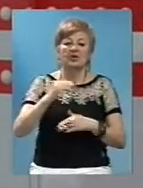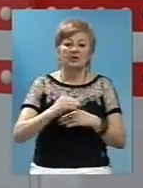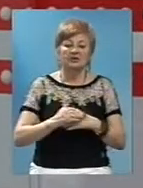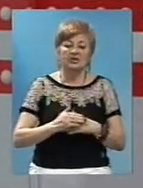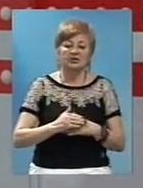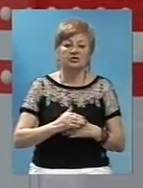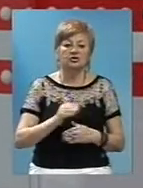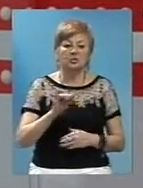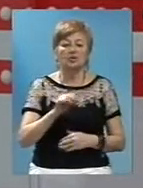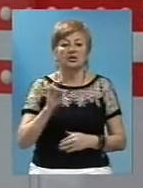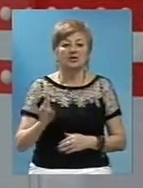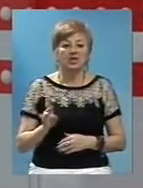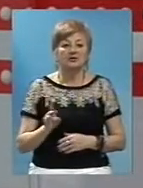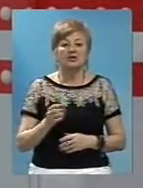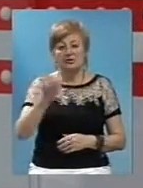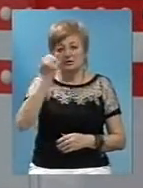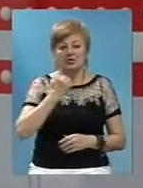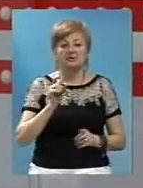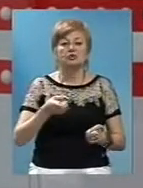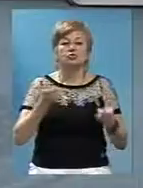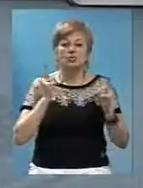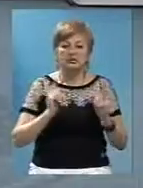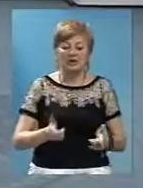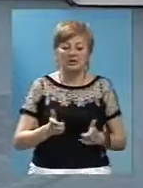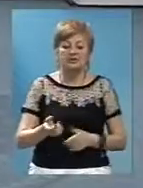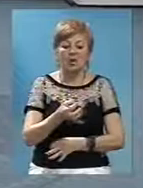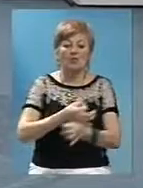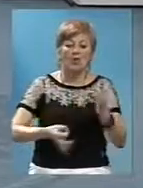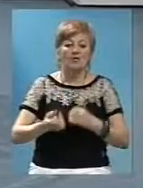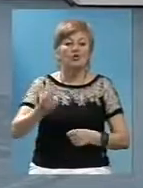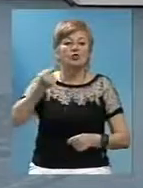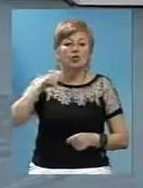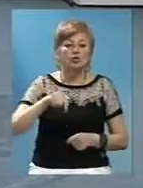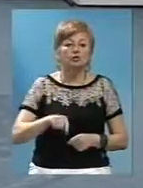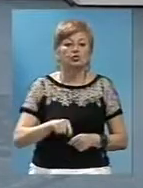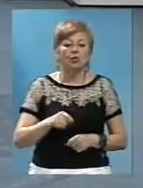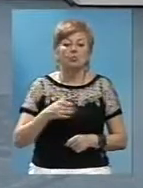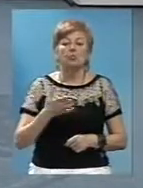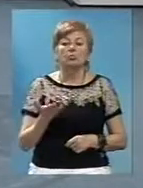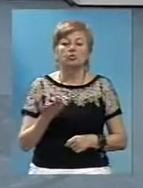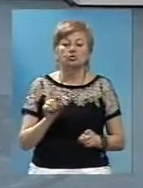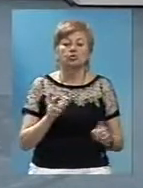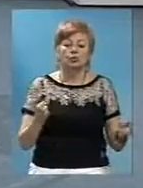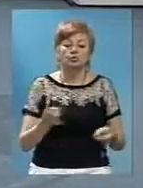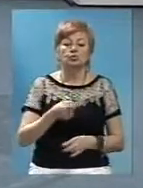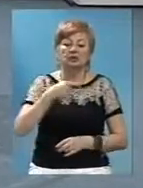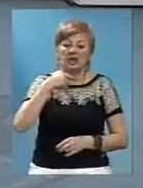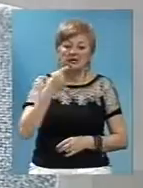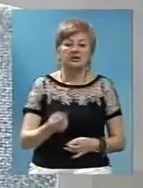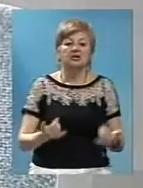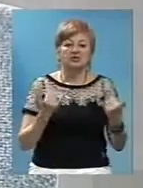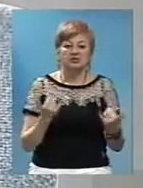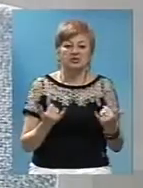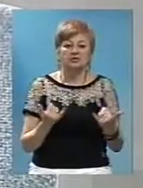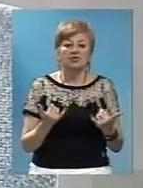Миколаївич. Спасибі, вечір. Що тут, спасибі, що погодились поговорити про те, для чого нам сьогодні ця дата. І я вас вітаю не